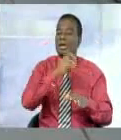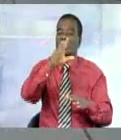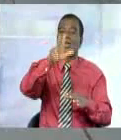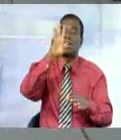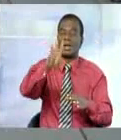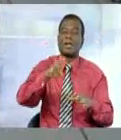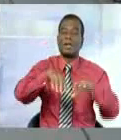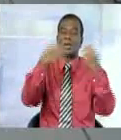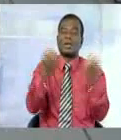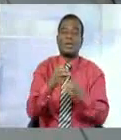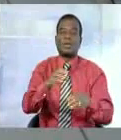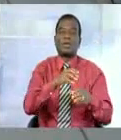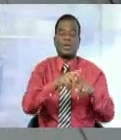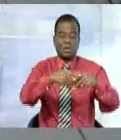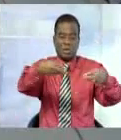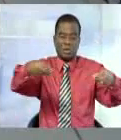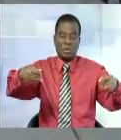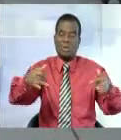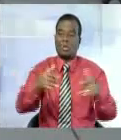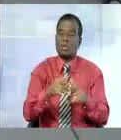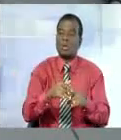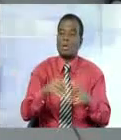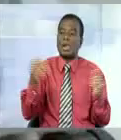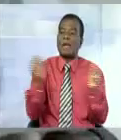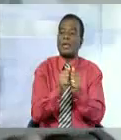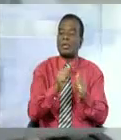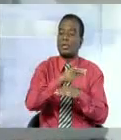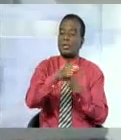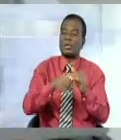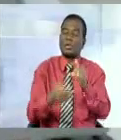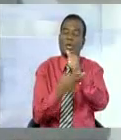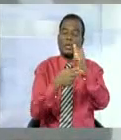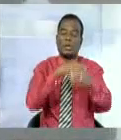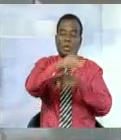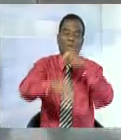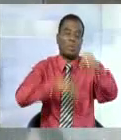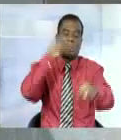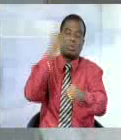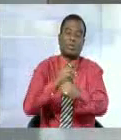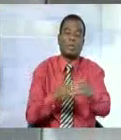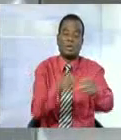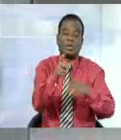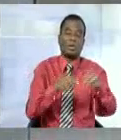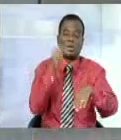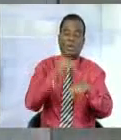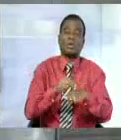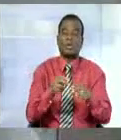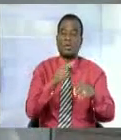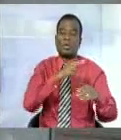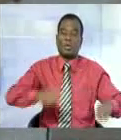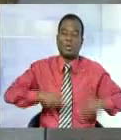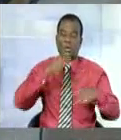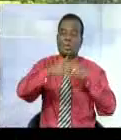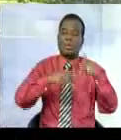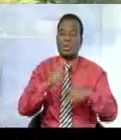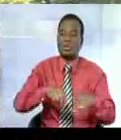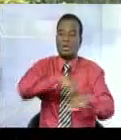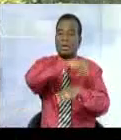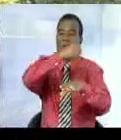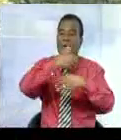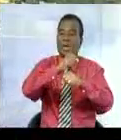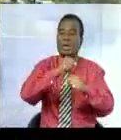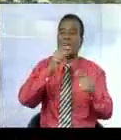des collectivités territoriales. Grâce au PEPFAR et à la Banque mondiale, la direction de l'hygiène publique va aussi installer